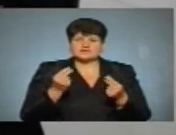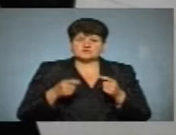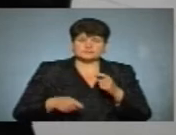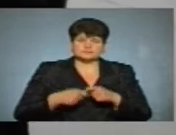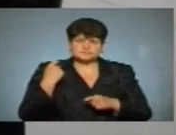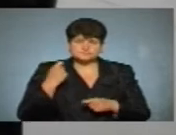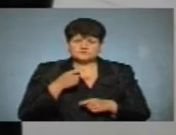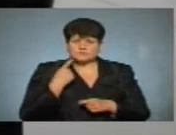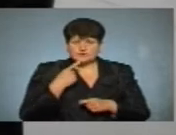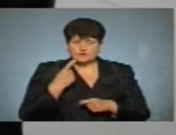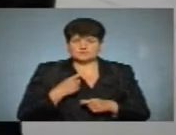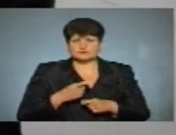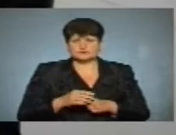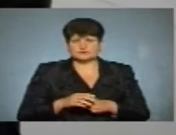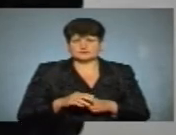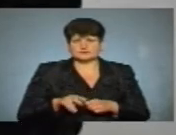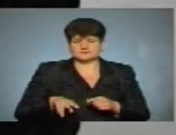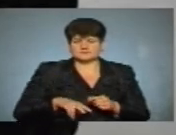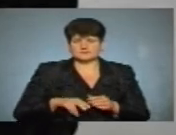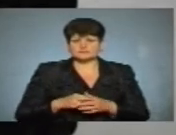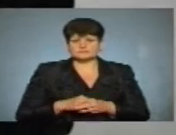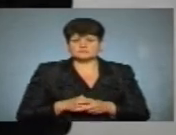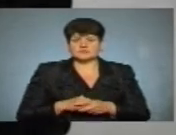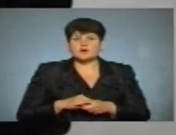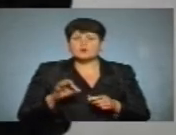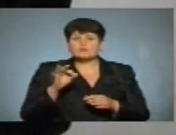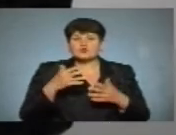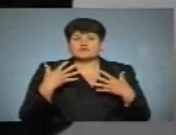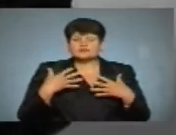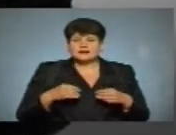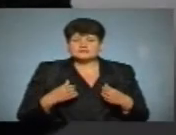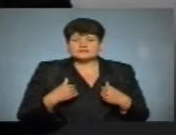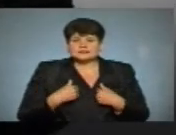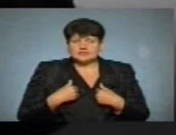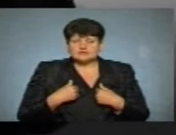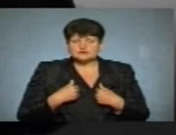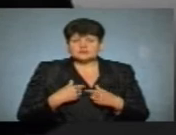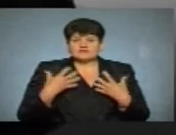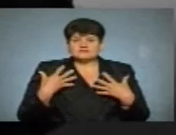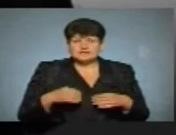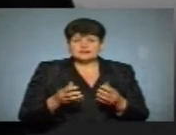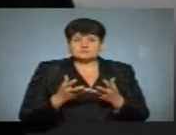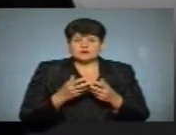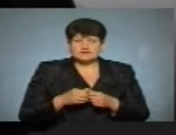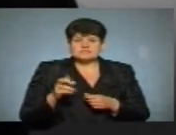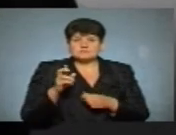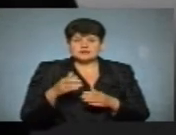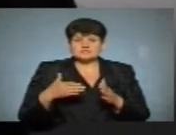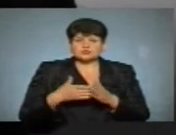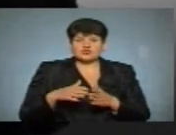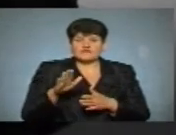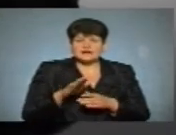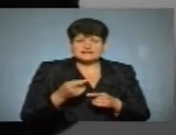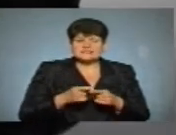збитків, розповів Борис Репка. Ну, про втрати наші, уявіть собі, що ми втрати треба рахувати від березня і аж до вересня, це